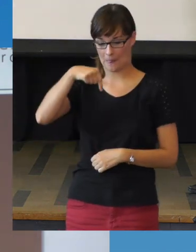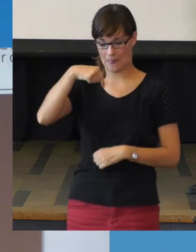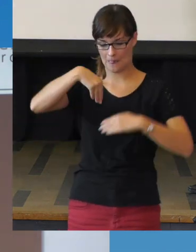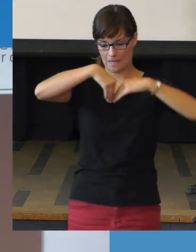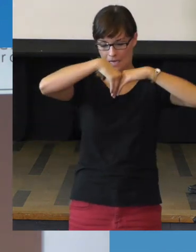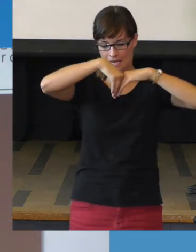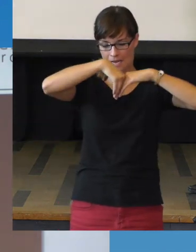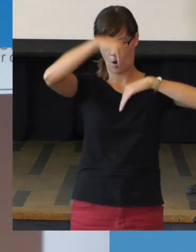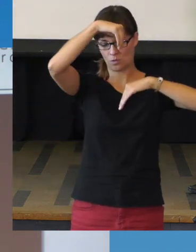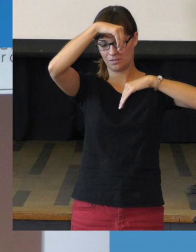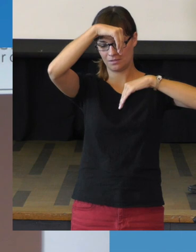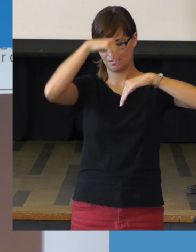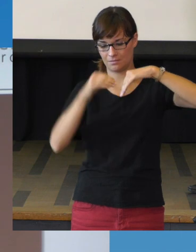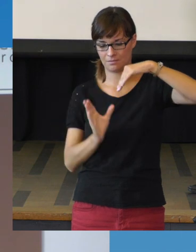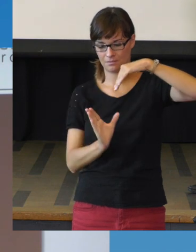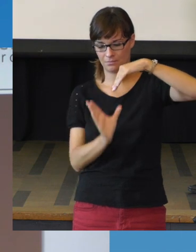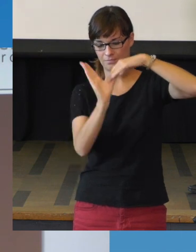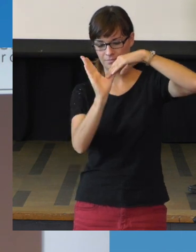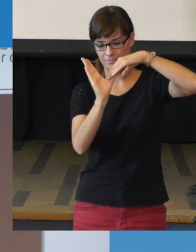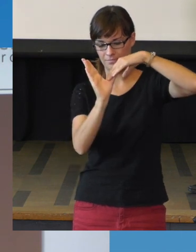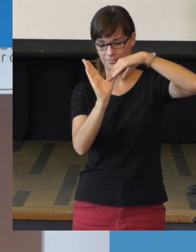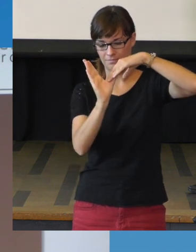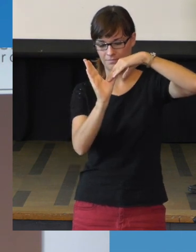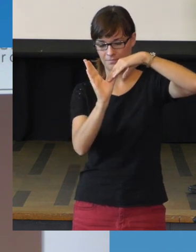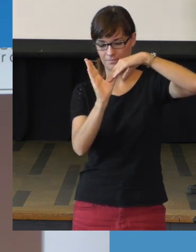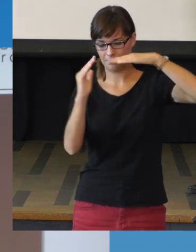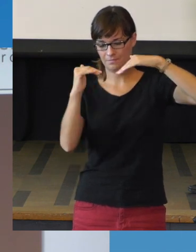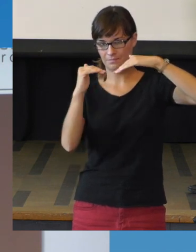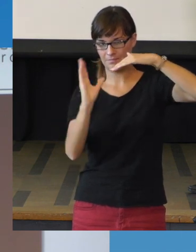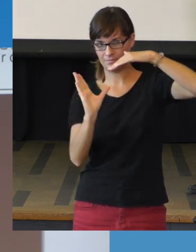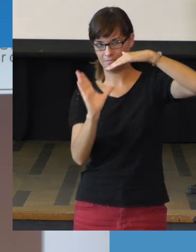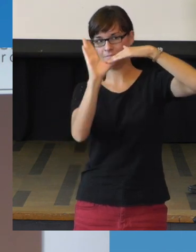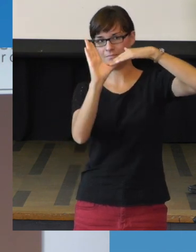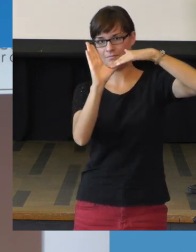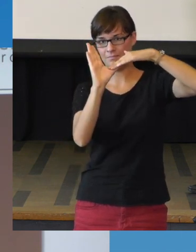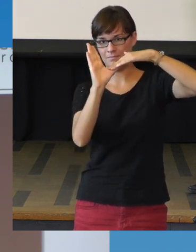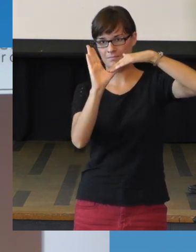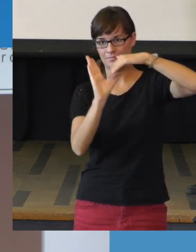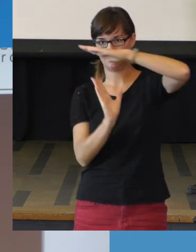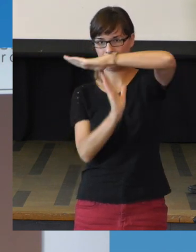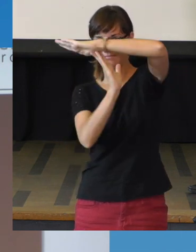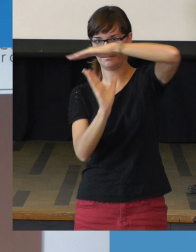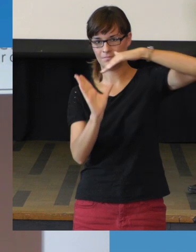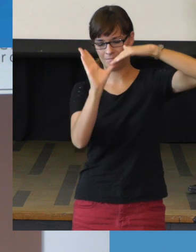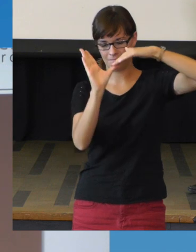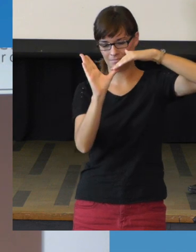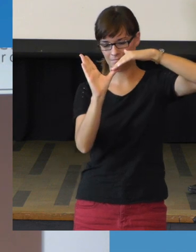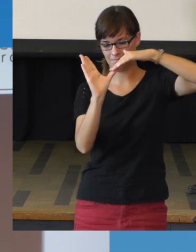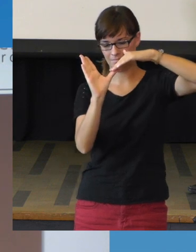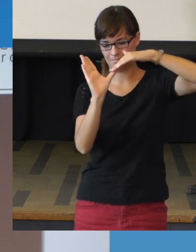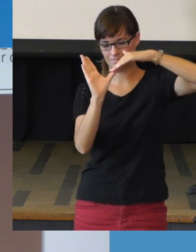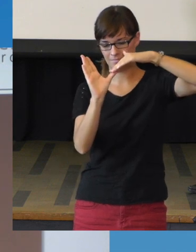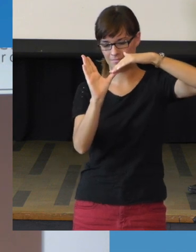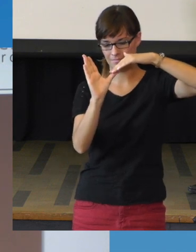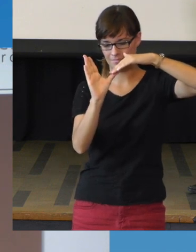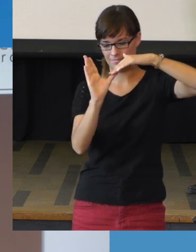Clip zurück, dass sich möglichst beide Segel auf diesen Ärmchen auflagern, wie man das jetzt hier sieht. Und dann